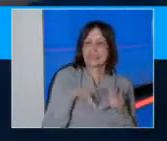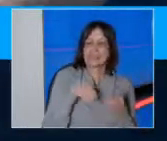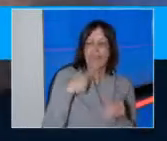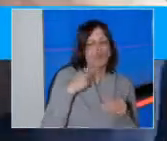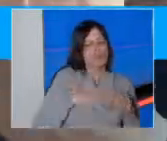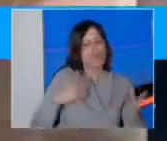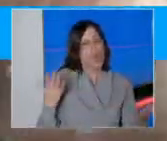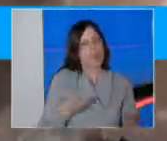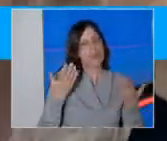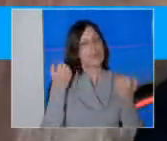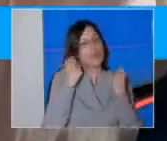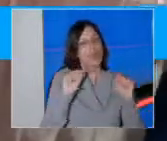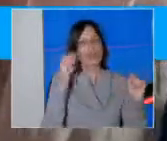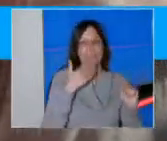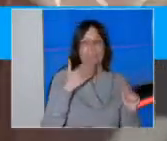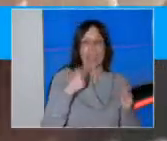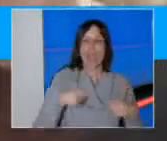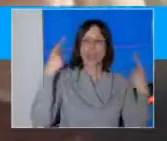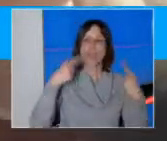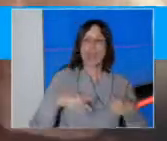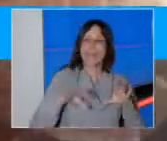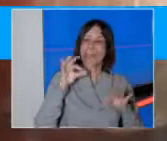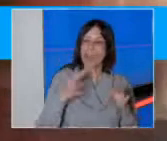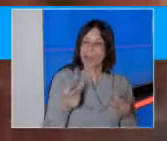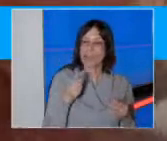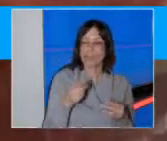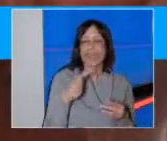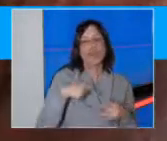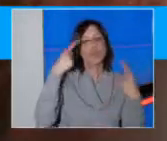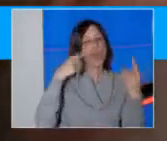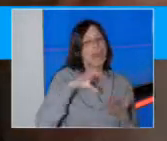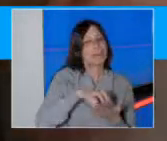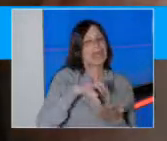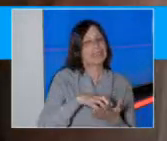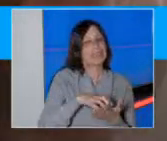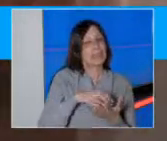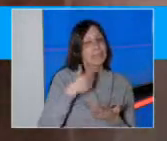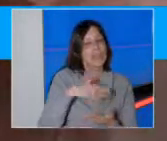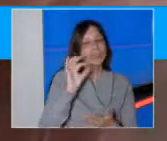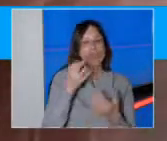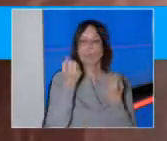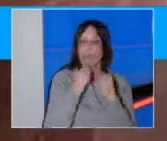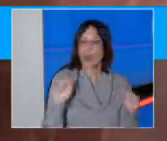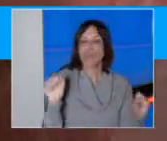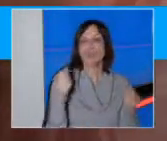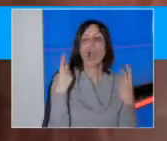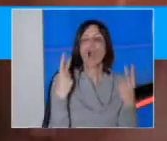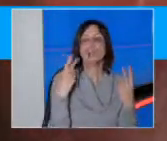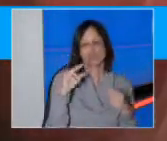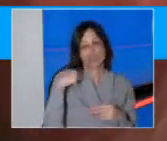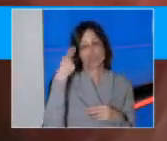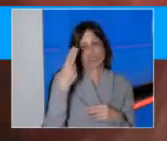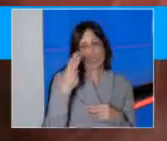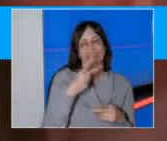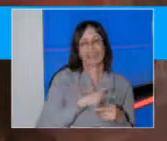את הדמוקרטיה בישראל. יום הבחירות זה יום המרכזי ביותר בדמוקרטיה, וחשוב שהוא יהיה